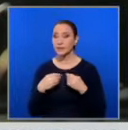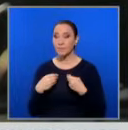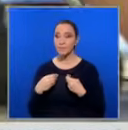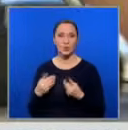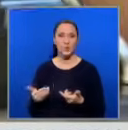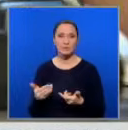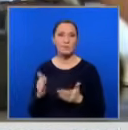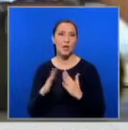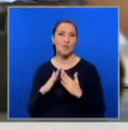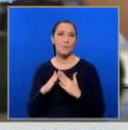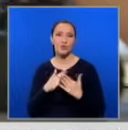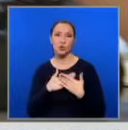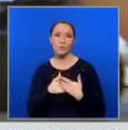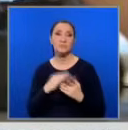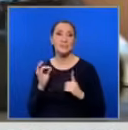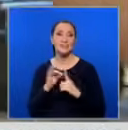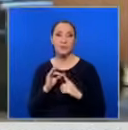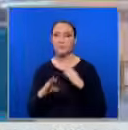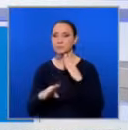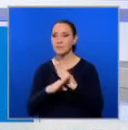пресече незаконната търговия с тях.